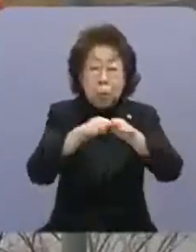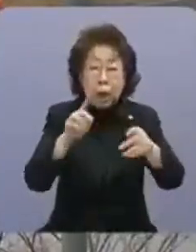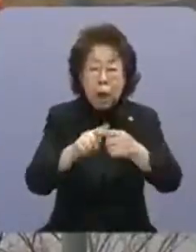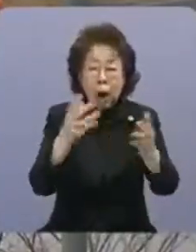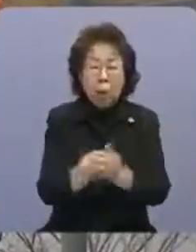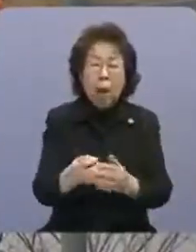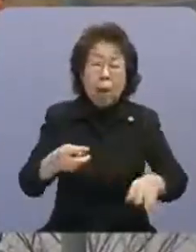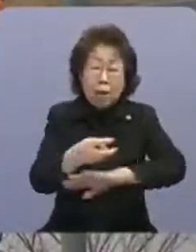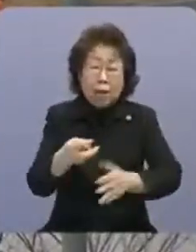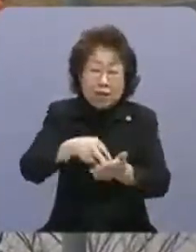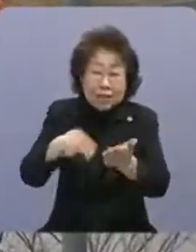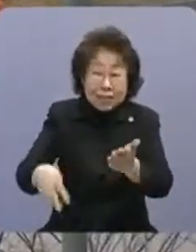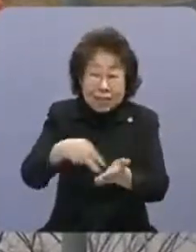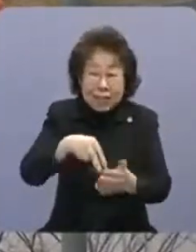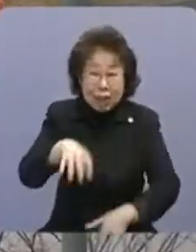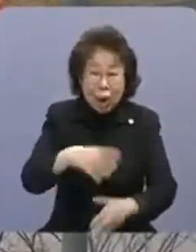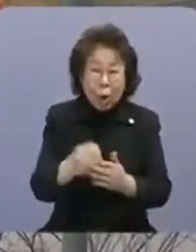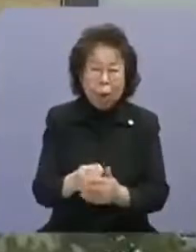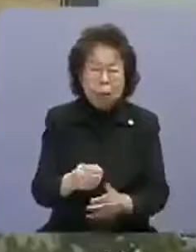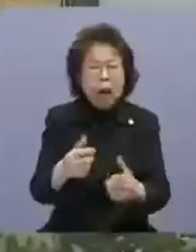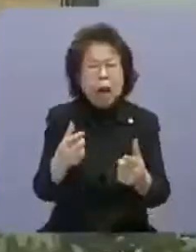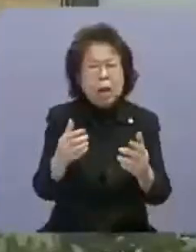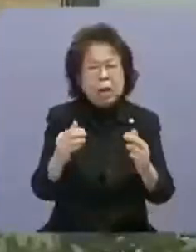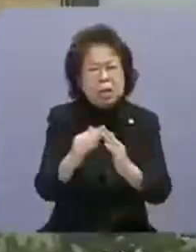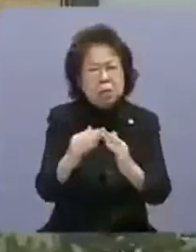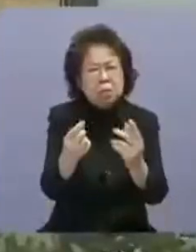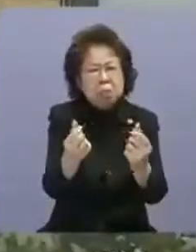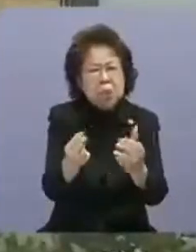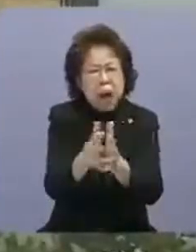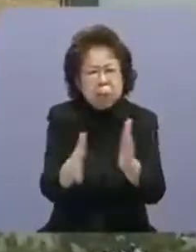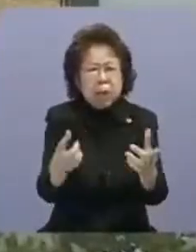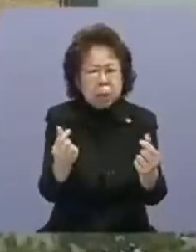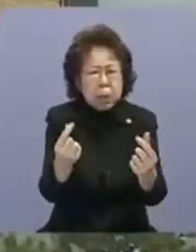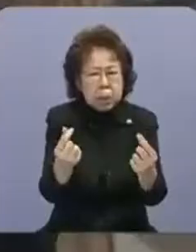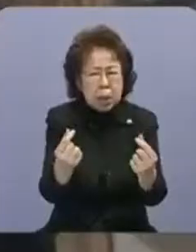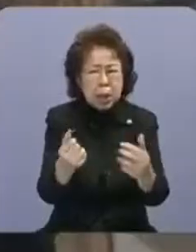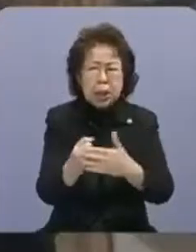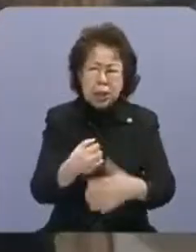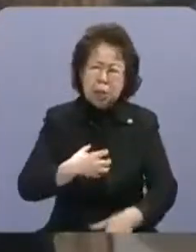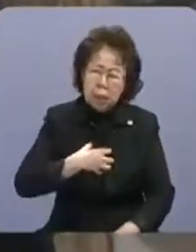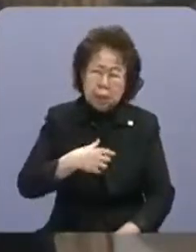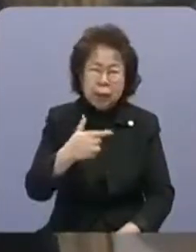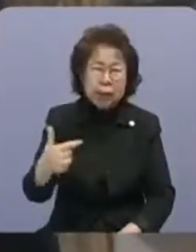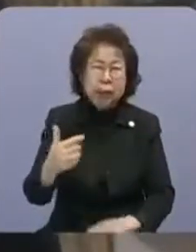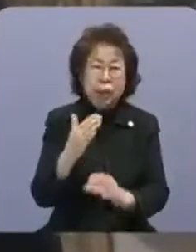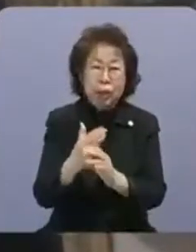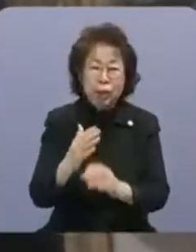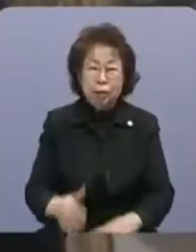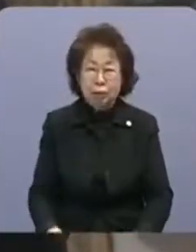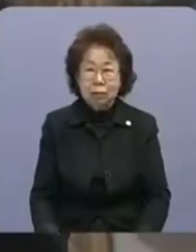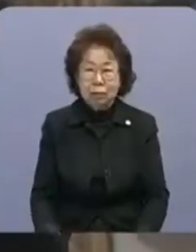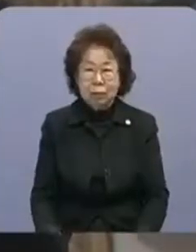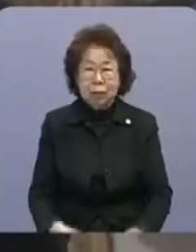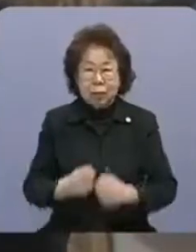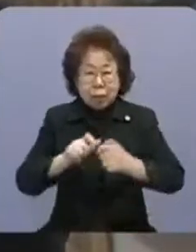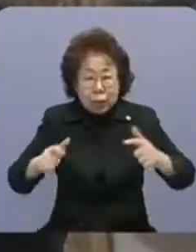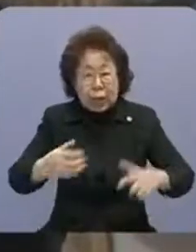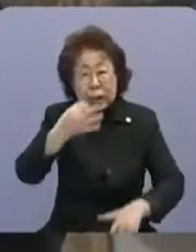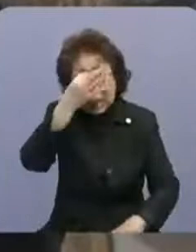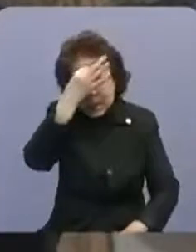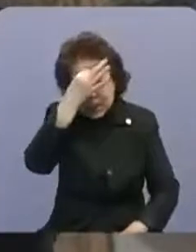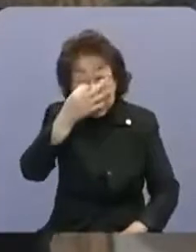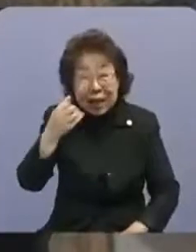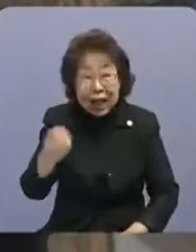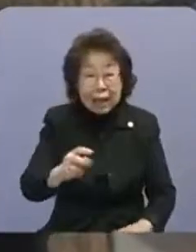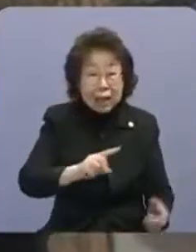마저 유사 죽어 시설로 전락할 수 있다는 우려 때문 입니다 최대 하급 기능들을 지금 다시 살리기는